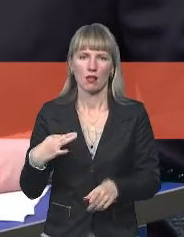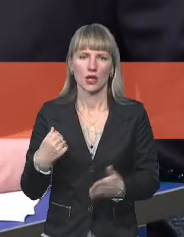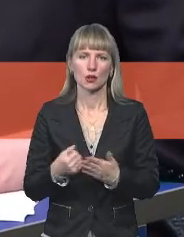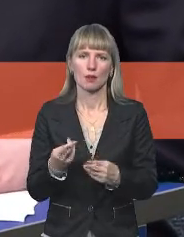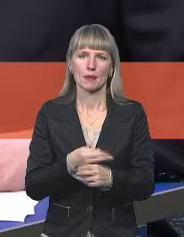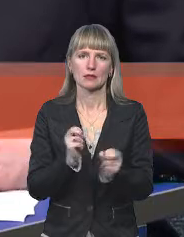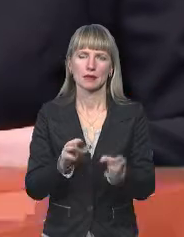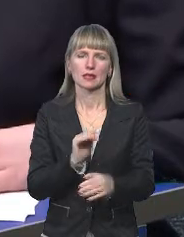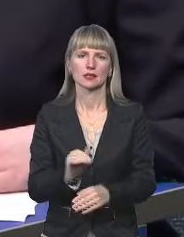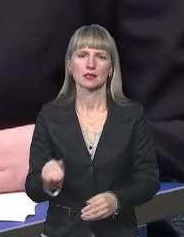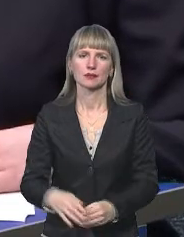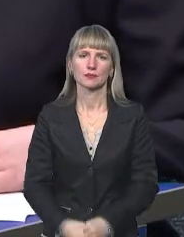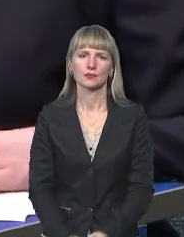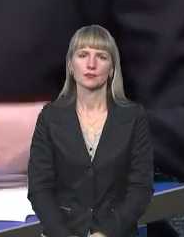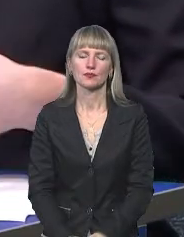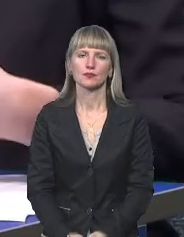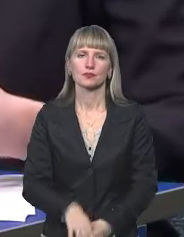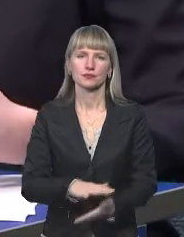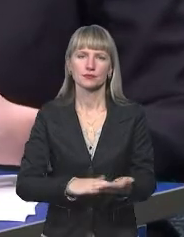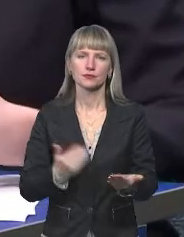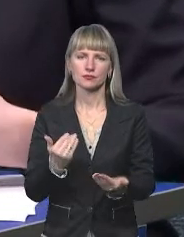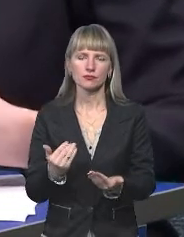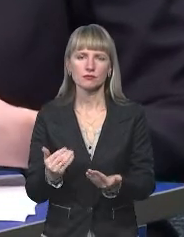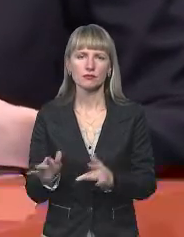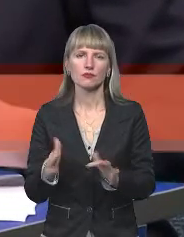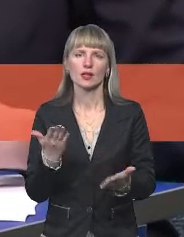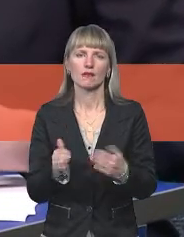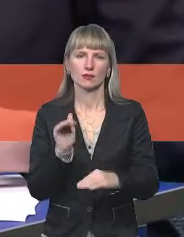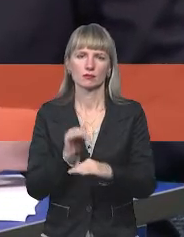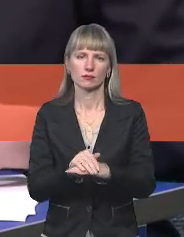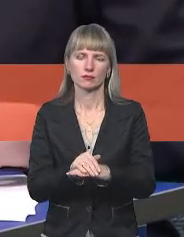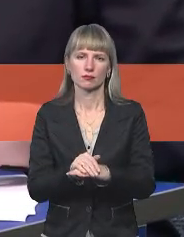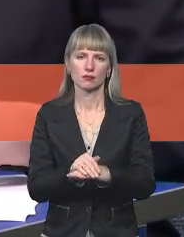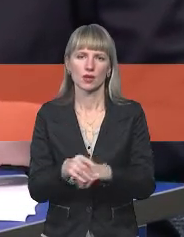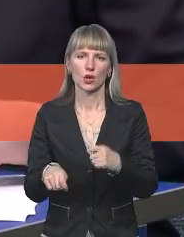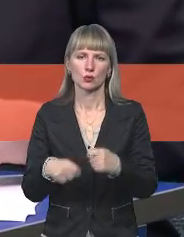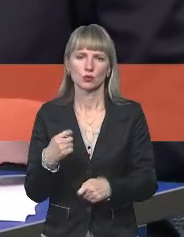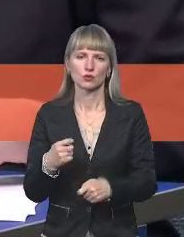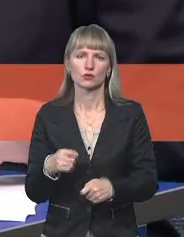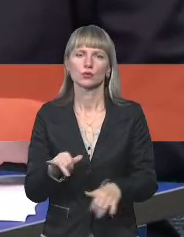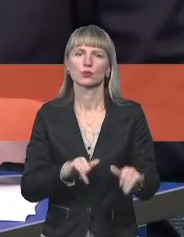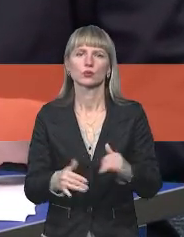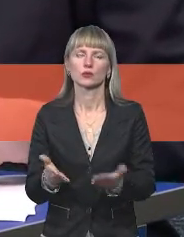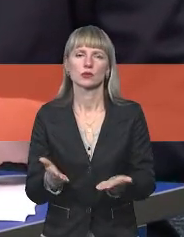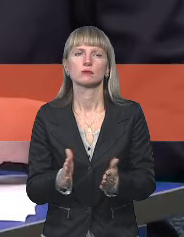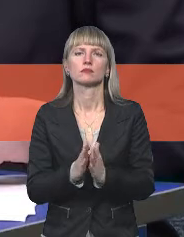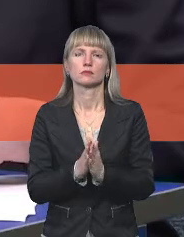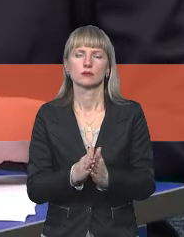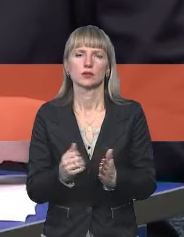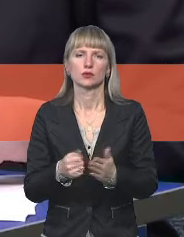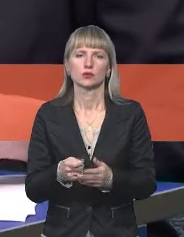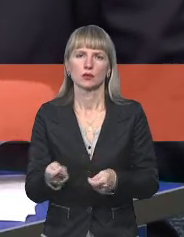безпеки дітей? А от подальші ваші дії, якщо ви виявили цей факт, то що далі? Ви звертаєтесь до правоохоронців? Чи? Ми будемо звертатися